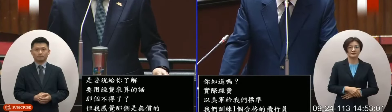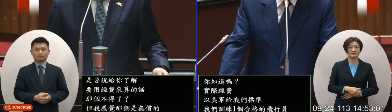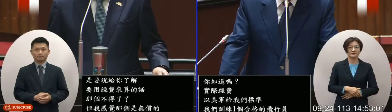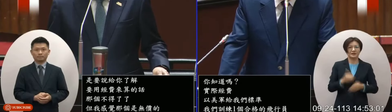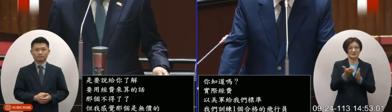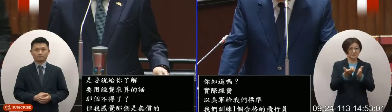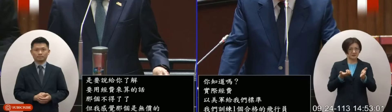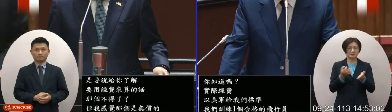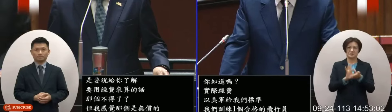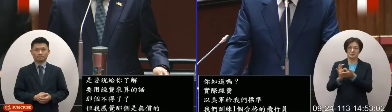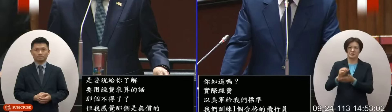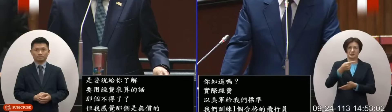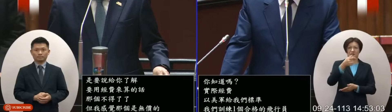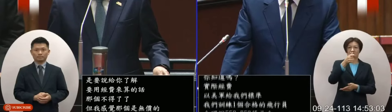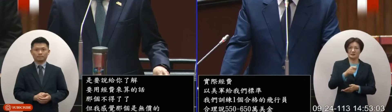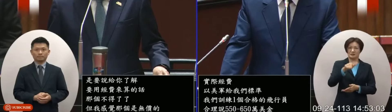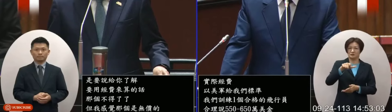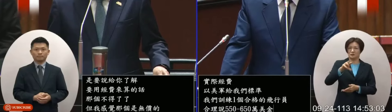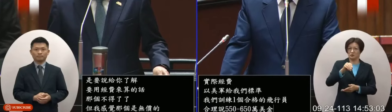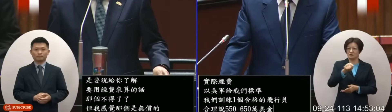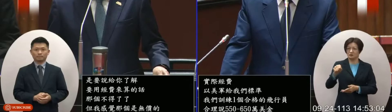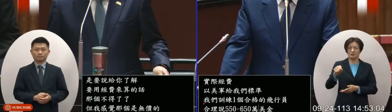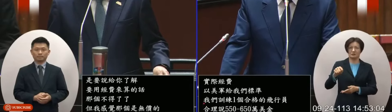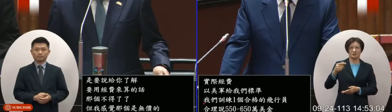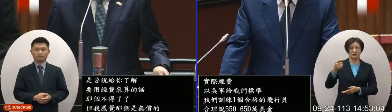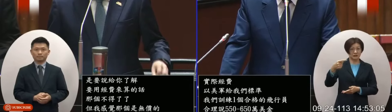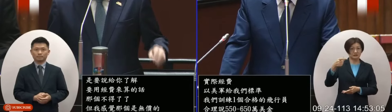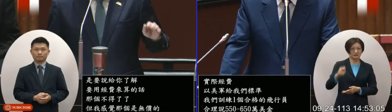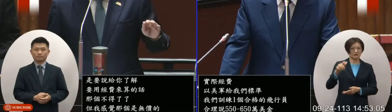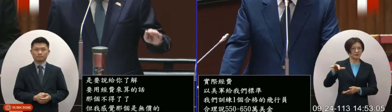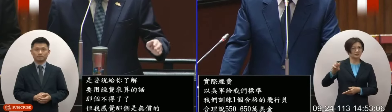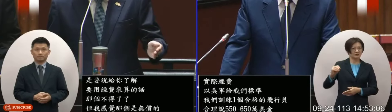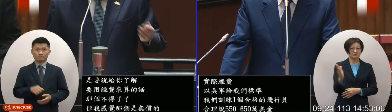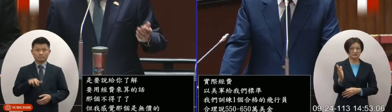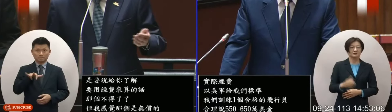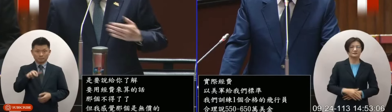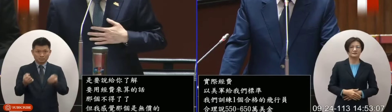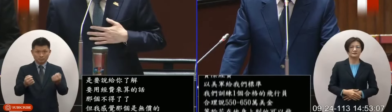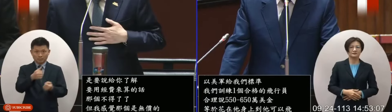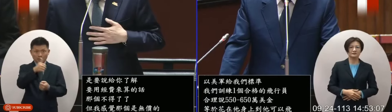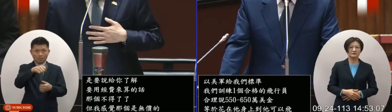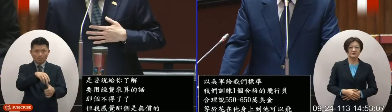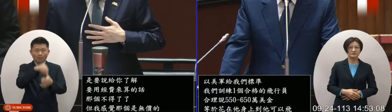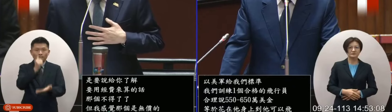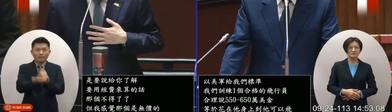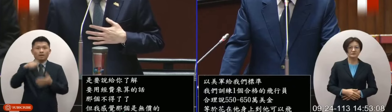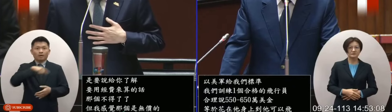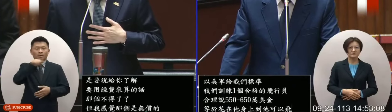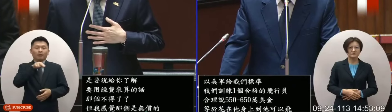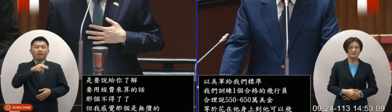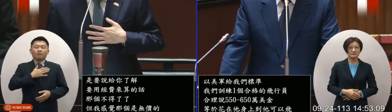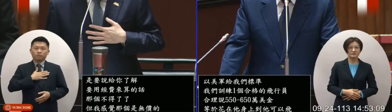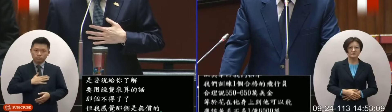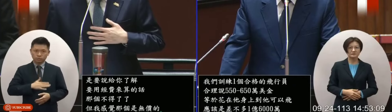应该是差不多伫个1亿6000万至1亿8000万啦。部长，我讲安尼讲唔对。 所以个飞行员救起来迄个时阵，大家心肝内拢感觉真安